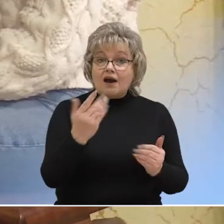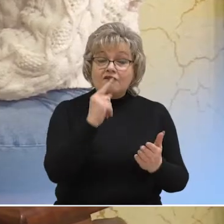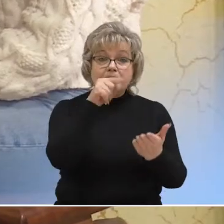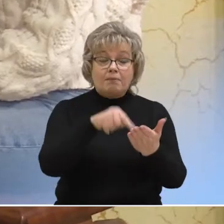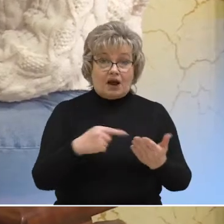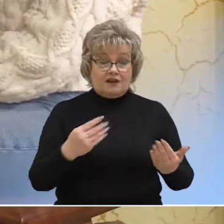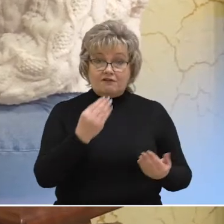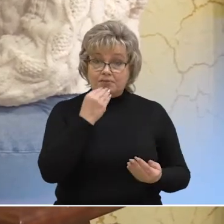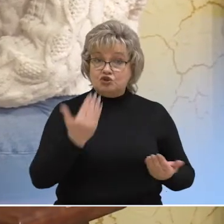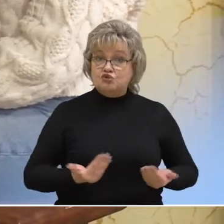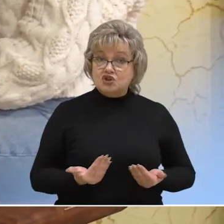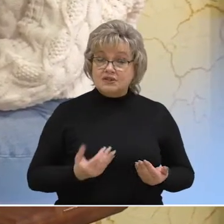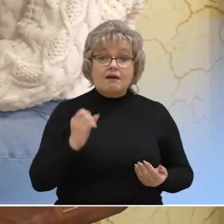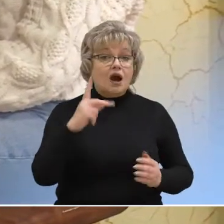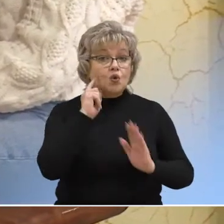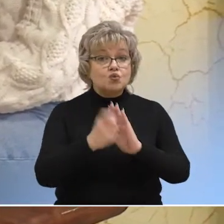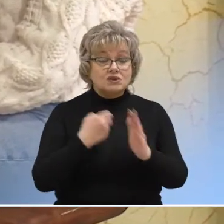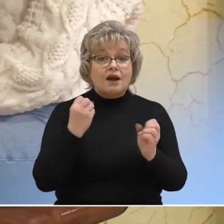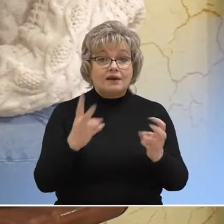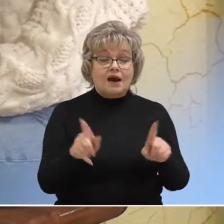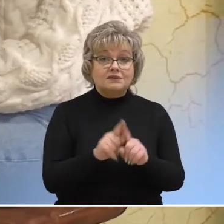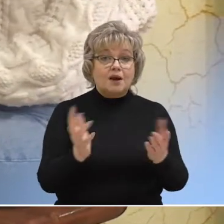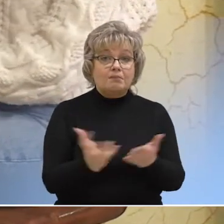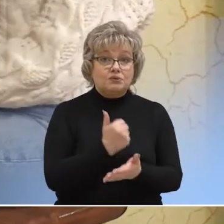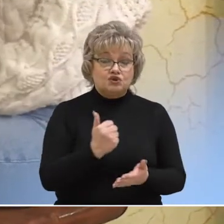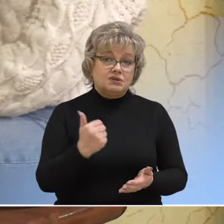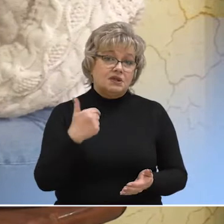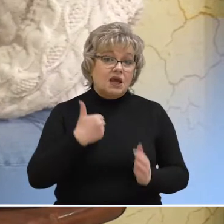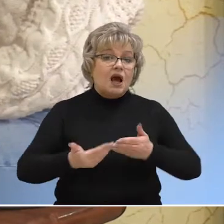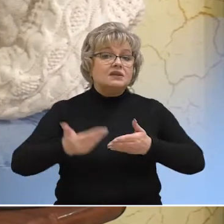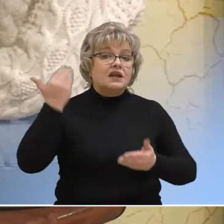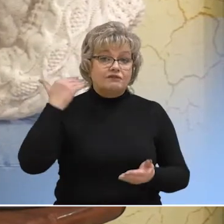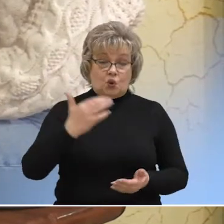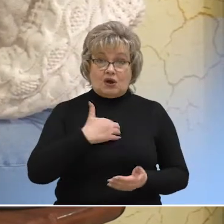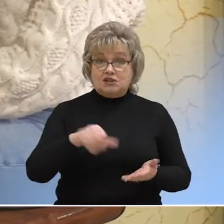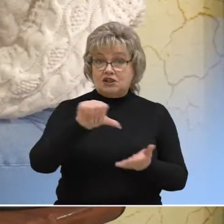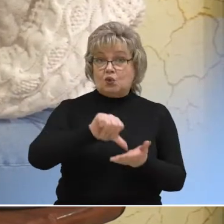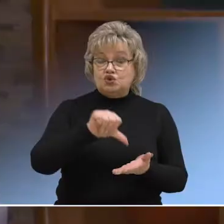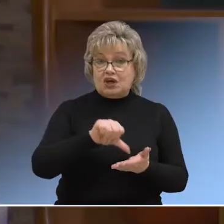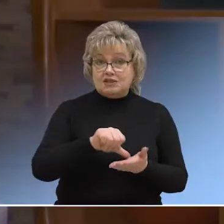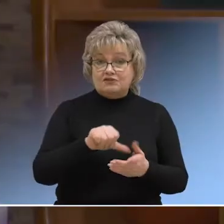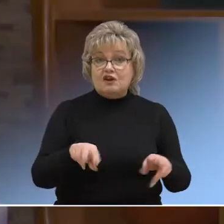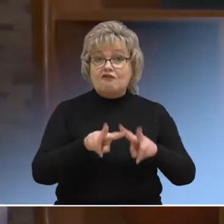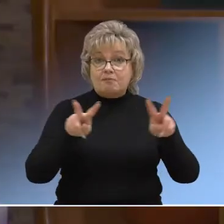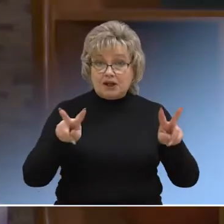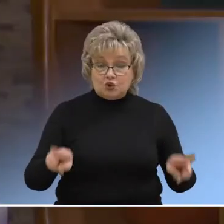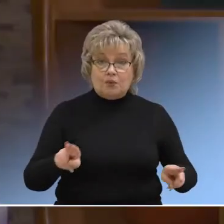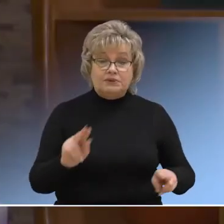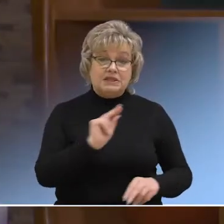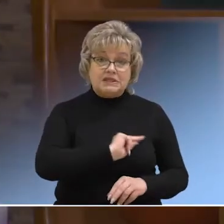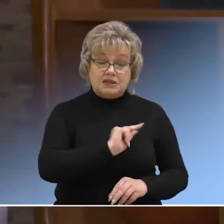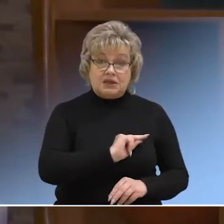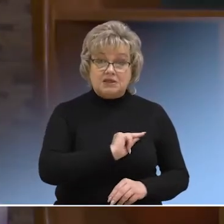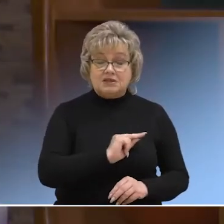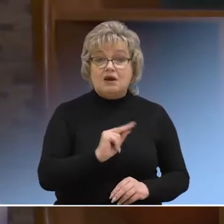пищу жизни? Как вы узнали? Как так получилось? Ну, я давно хотела участвовать в подобной